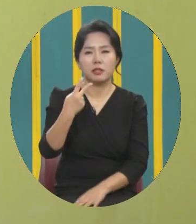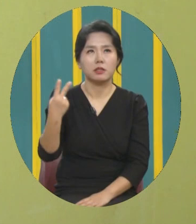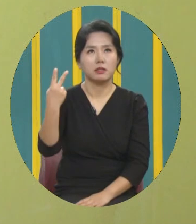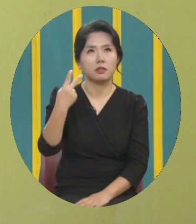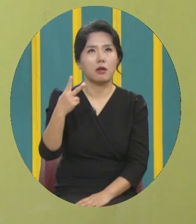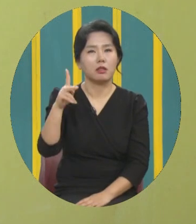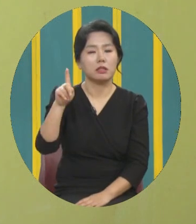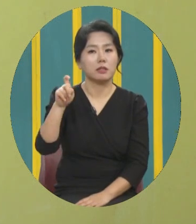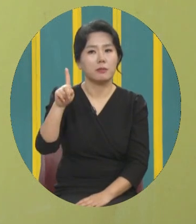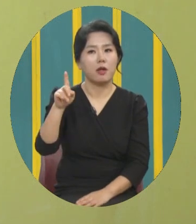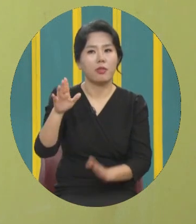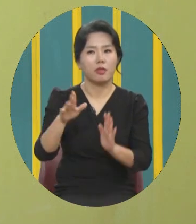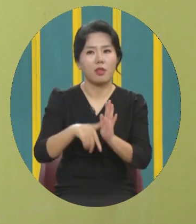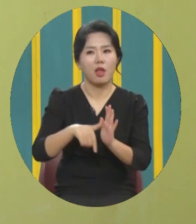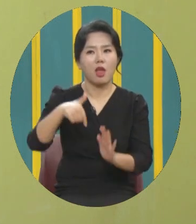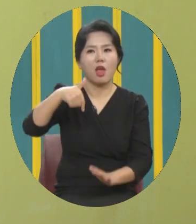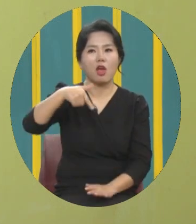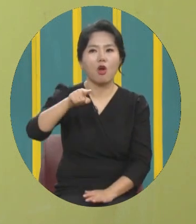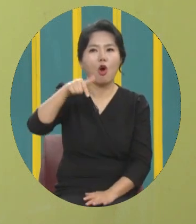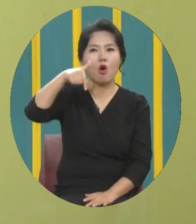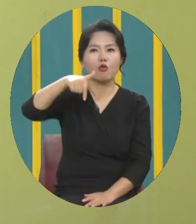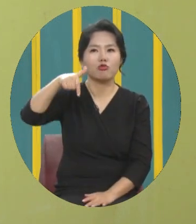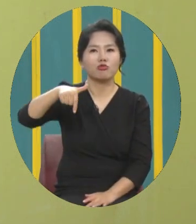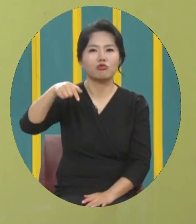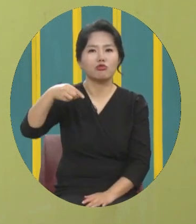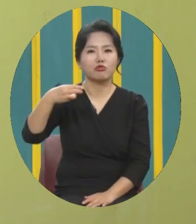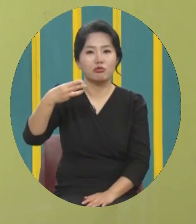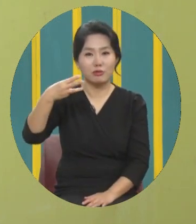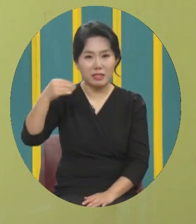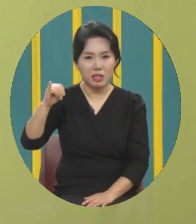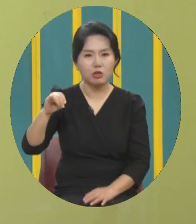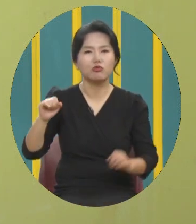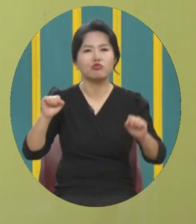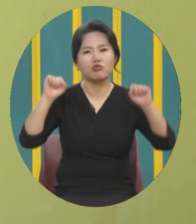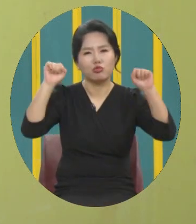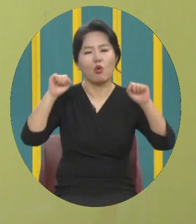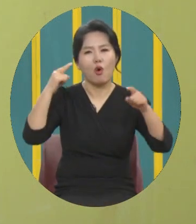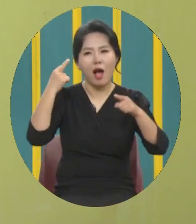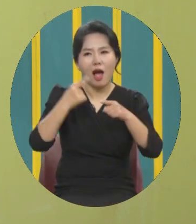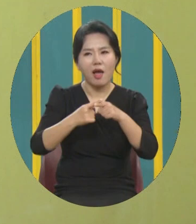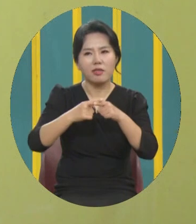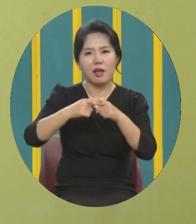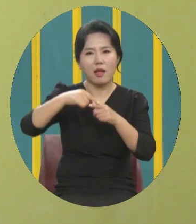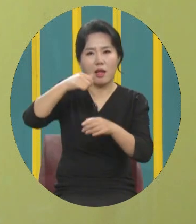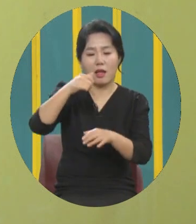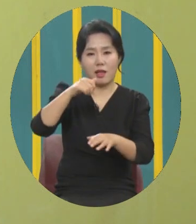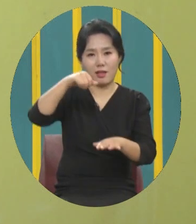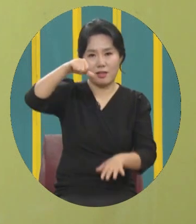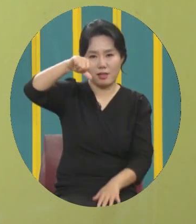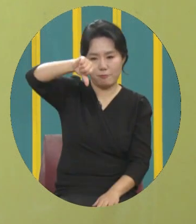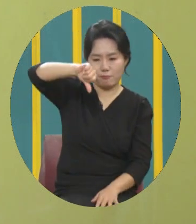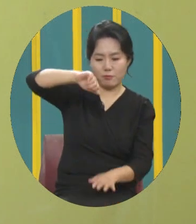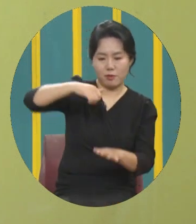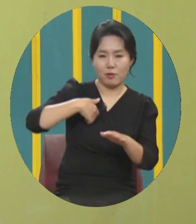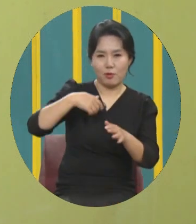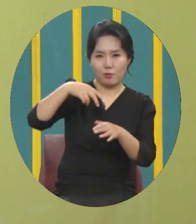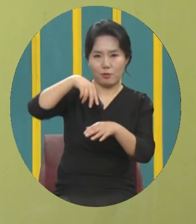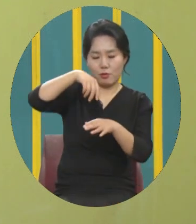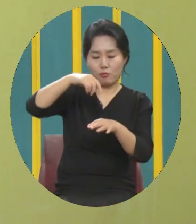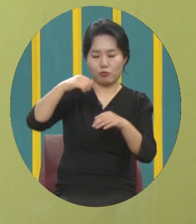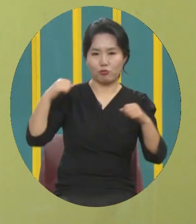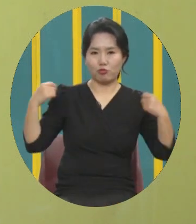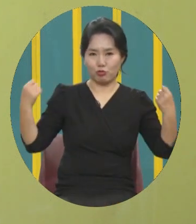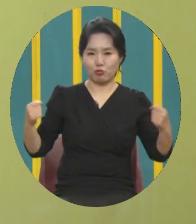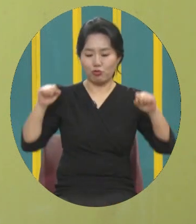2011년도에 거꾸리라는 운동을 하다가 떨어져서 경추, 목신경을 다쳐서 지금은 휠체어를